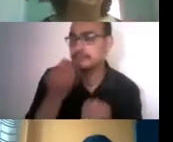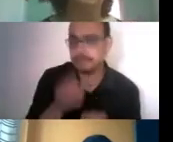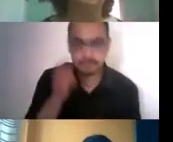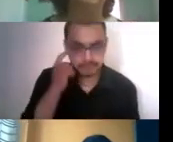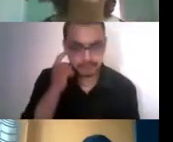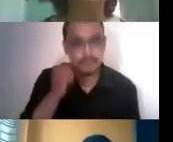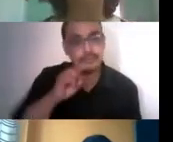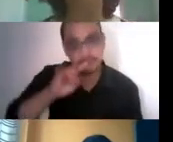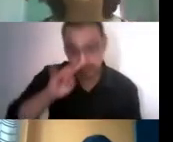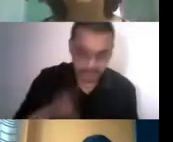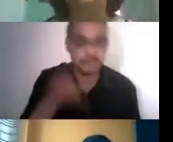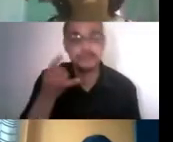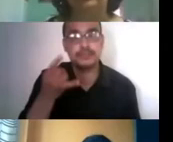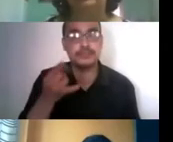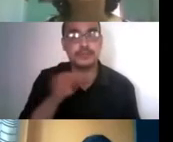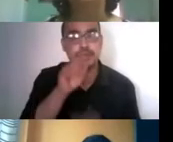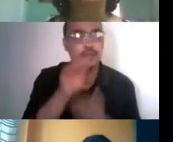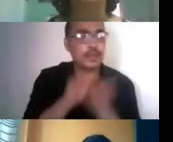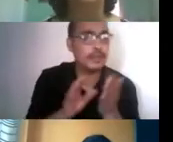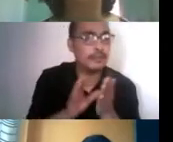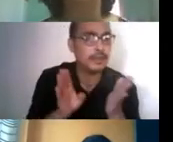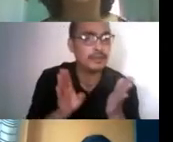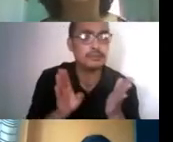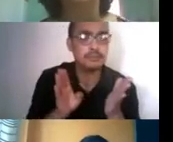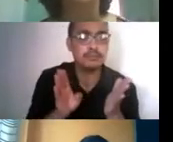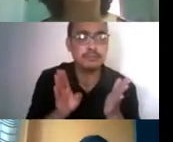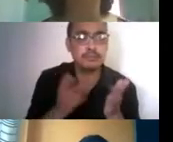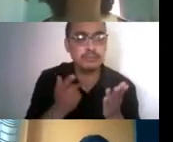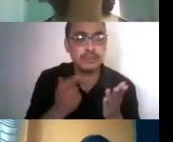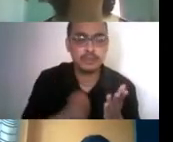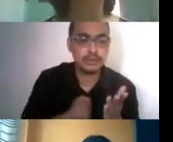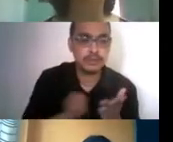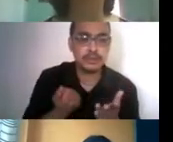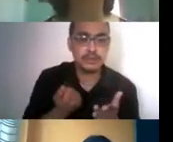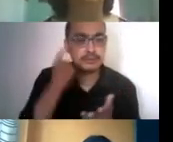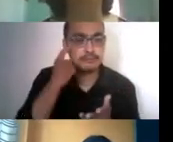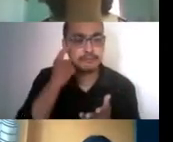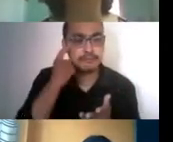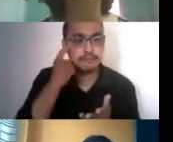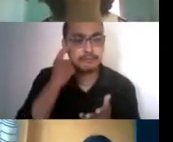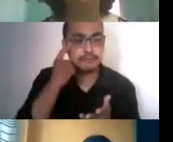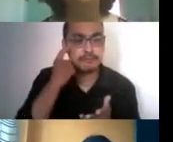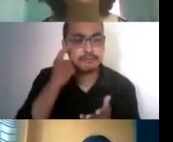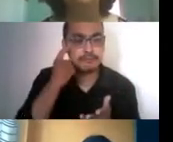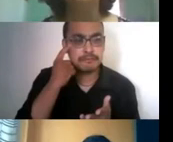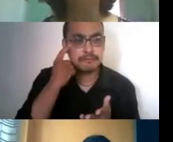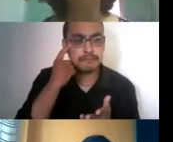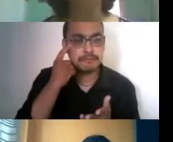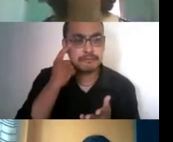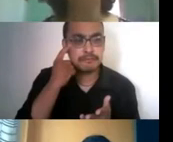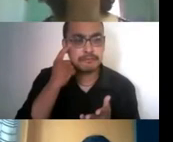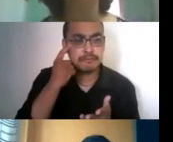किसिमको गिल्ट फिल, अथवा आफ्नो गल्ती गरेको जस्तो महसुस हुने, अथवा उसलाई